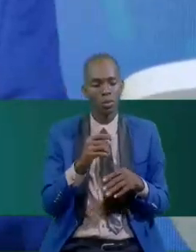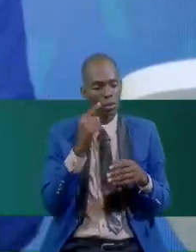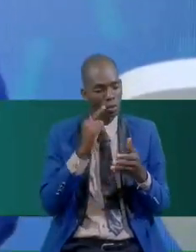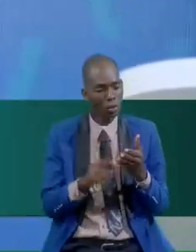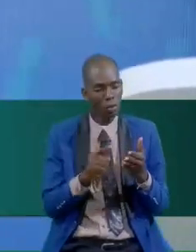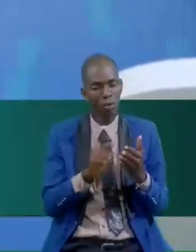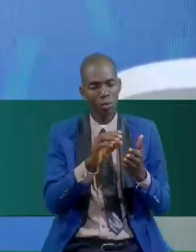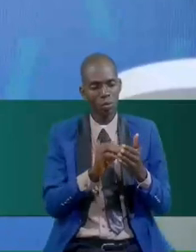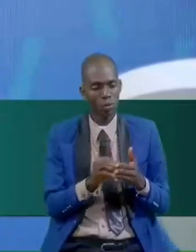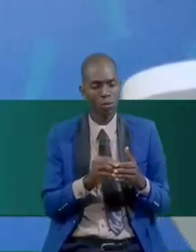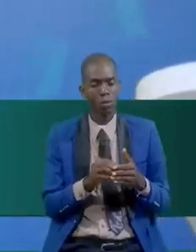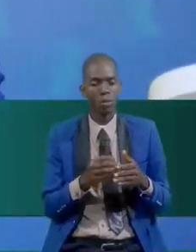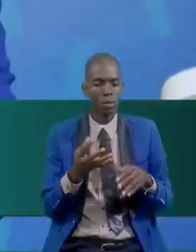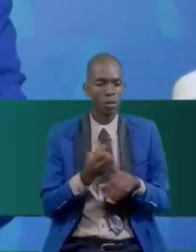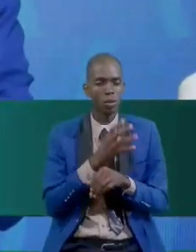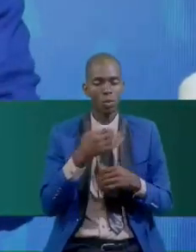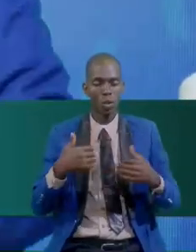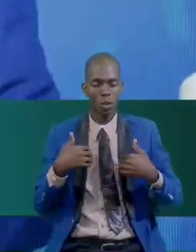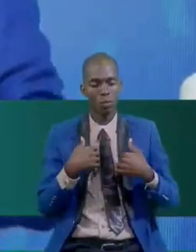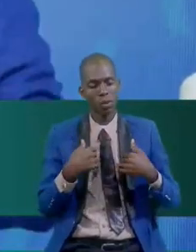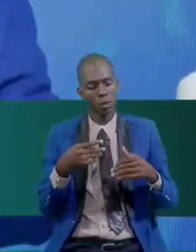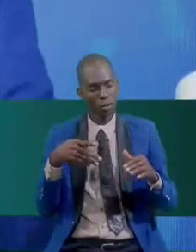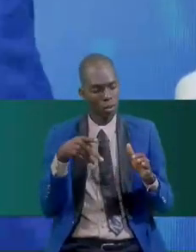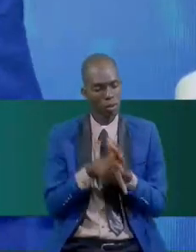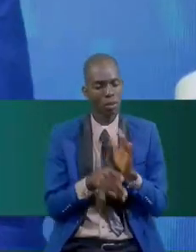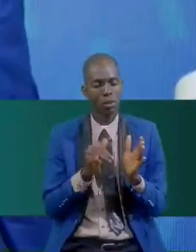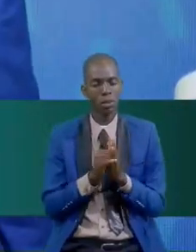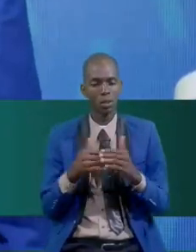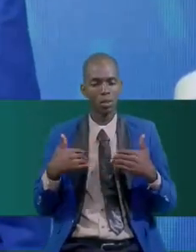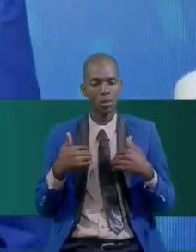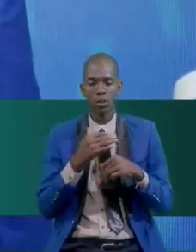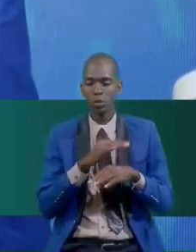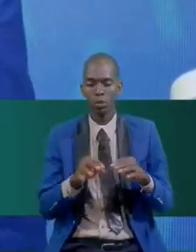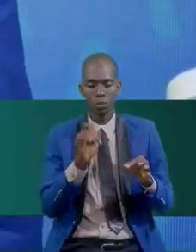Prenez vos animaux. Tuez. Ne mettez pas du feu.